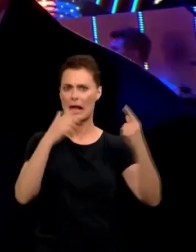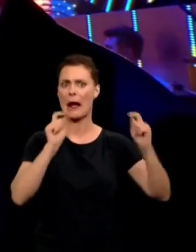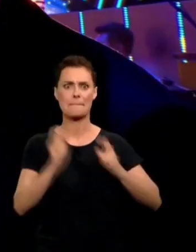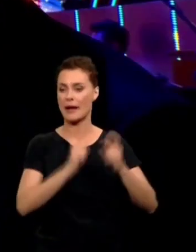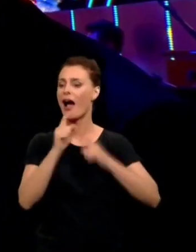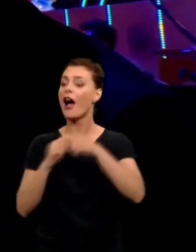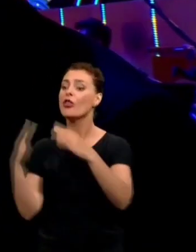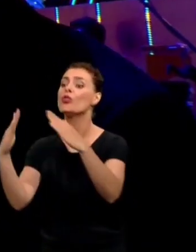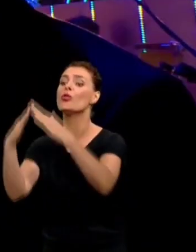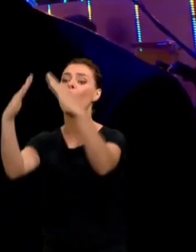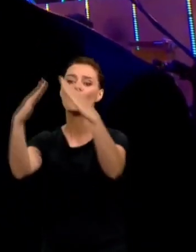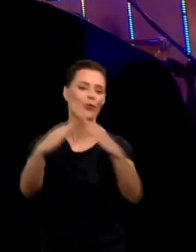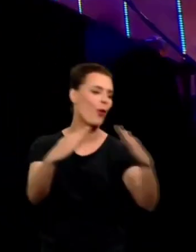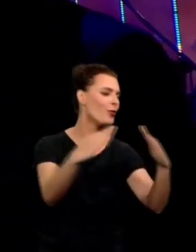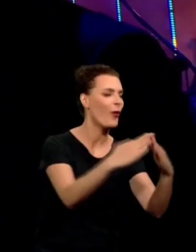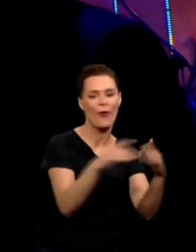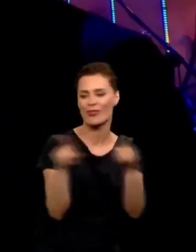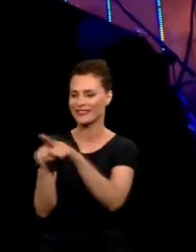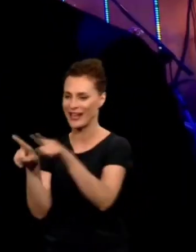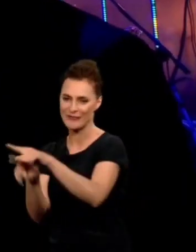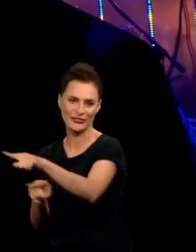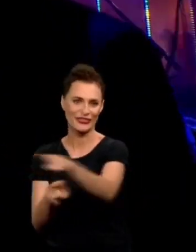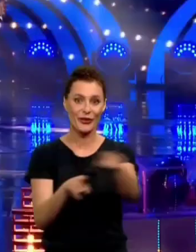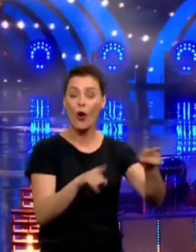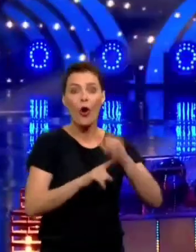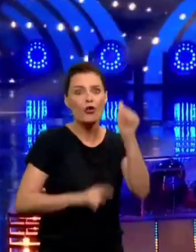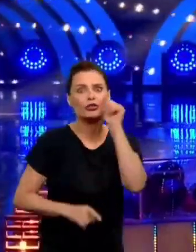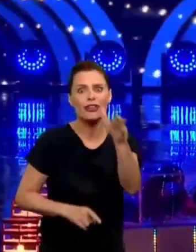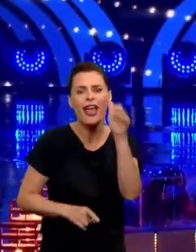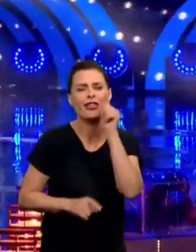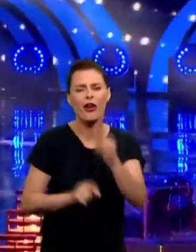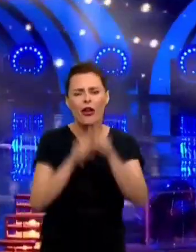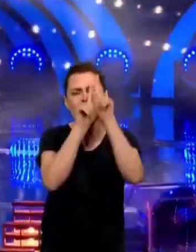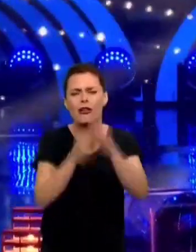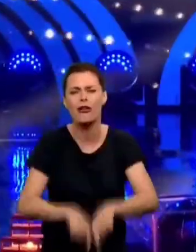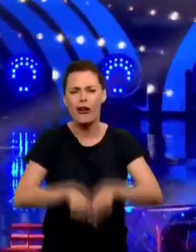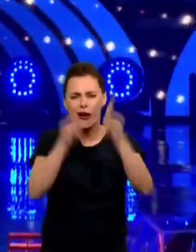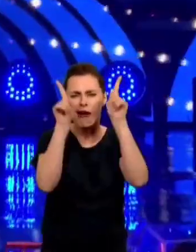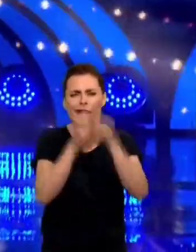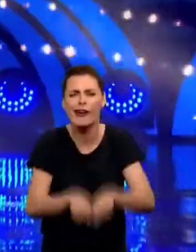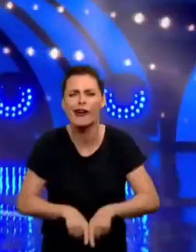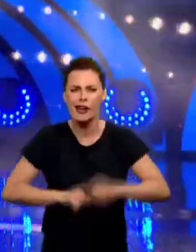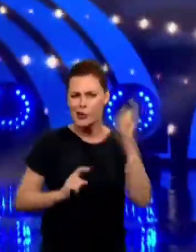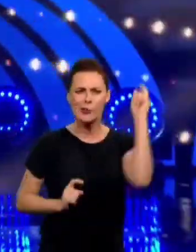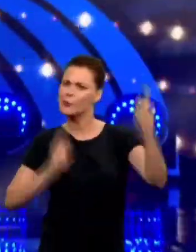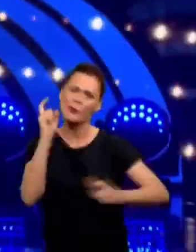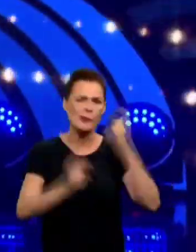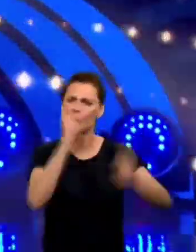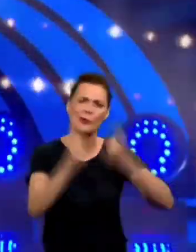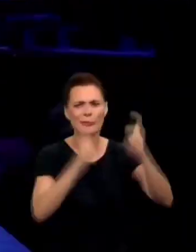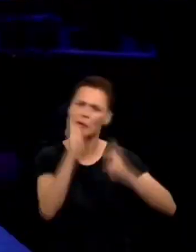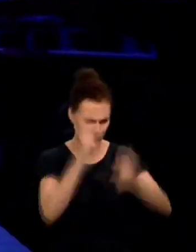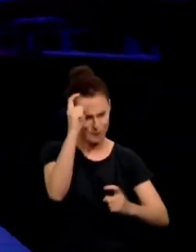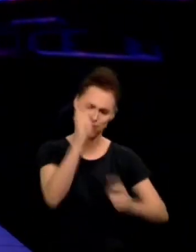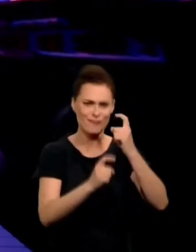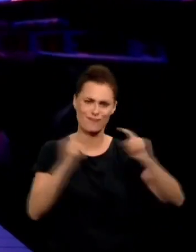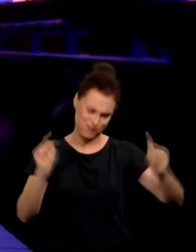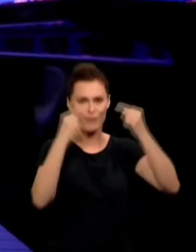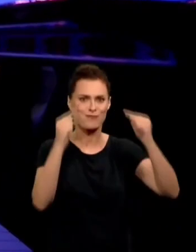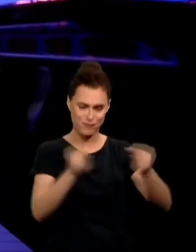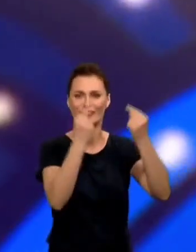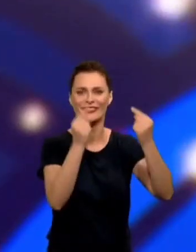każdy z domu na wyrywki zna. Co dzień od nowa,